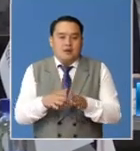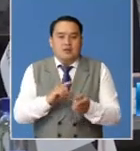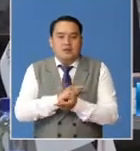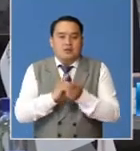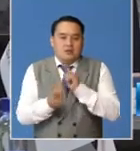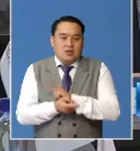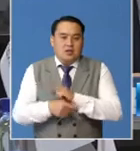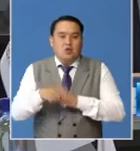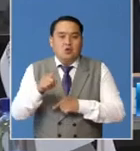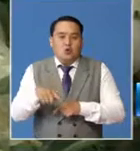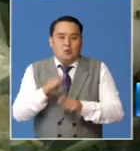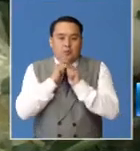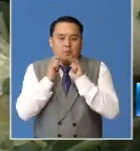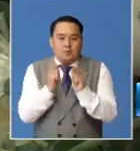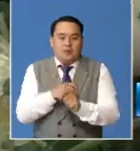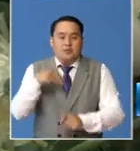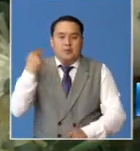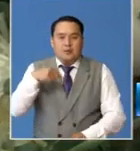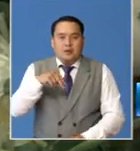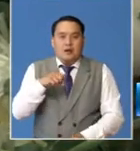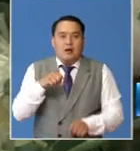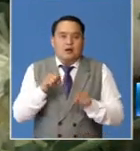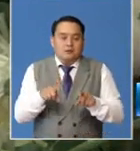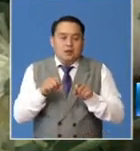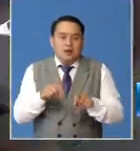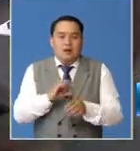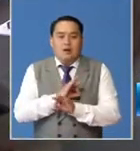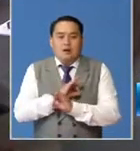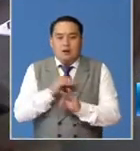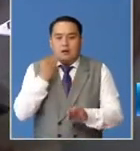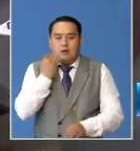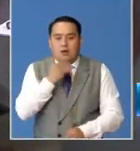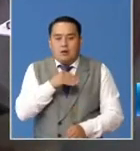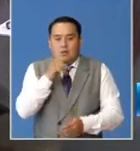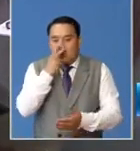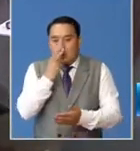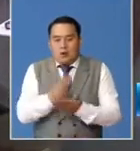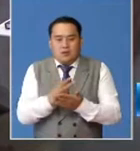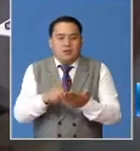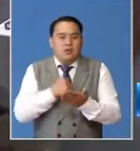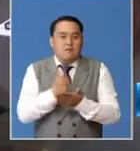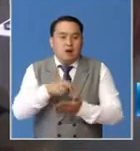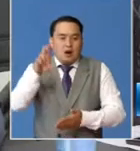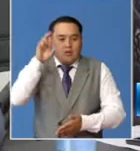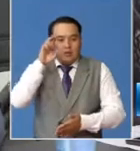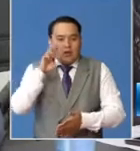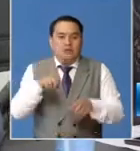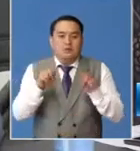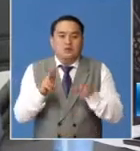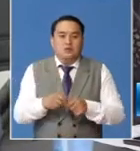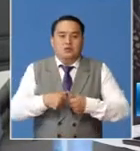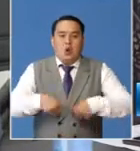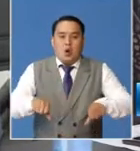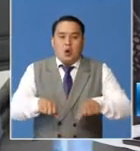изменения в номинировании на премию президента страны «Алтын Сапа», которые уже внесены в указ главы государства. Отныне специально